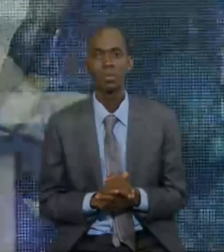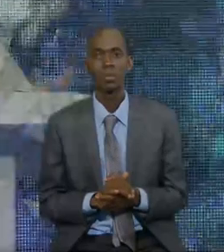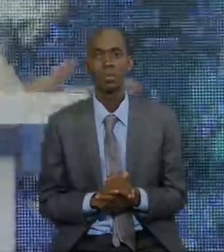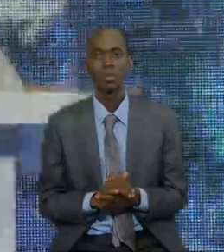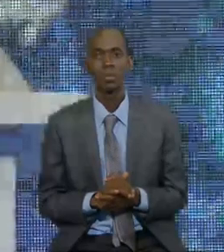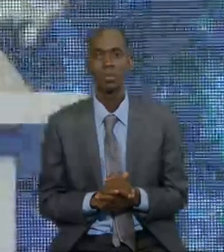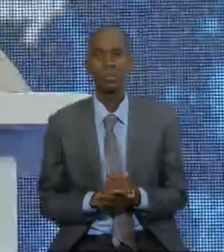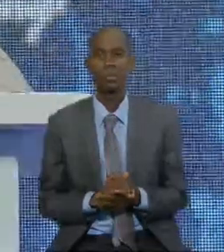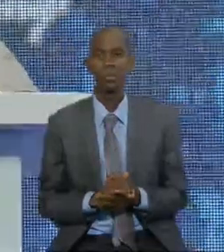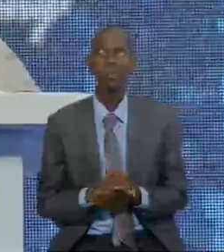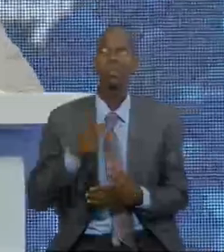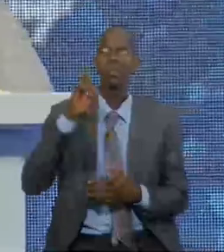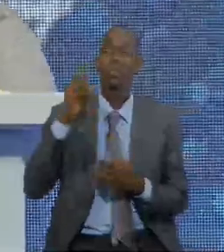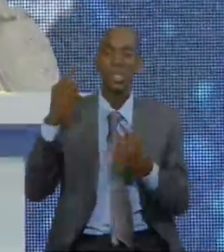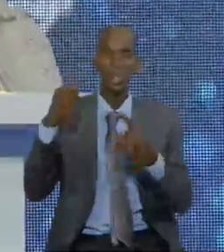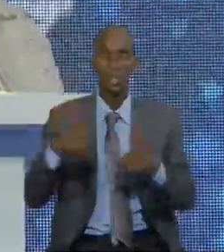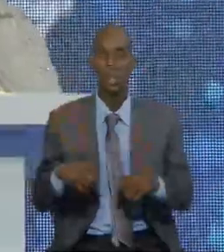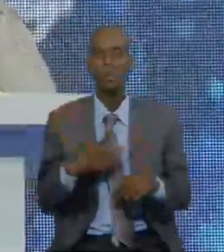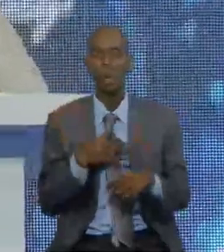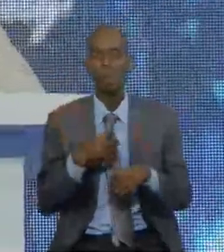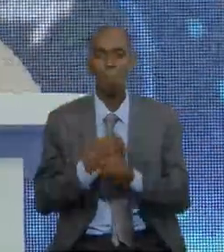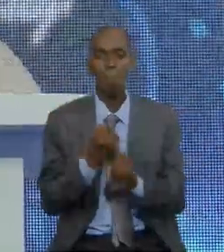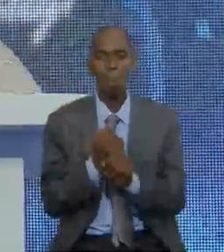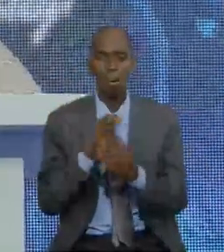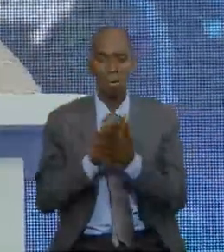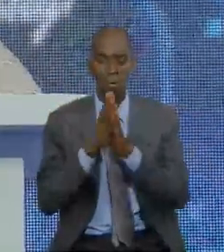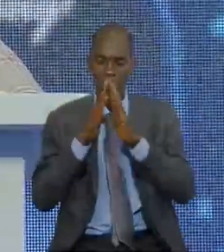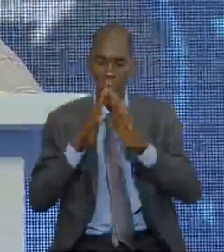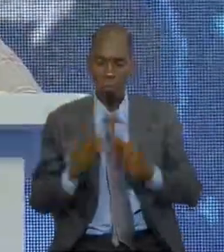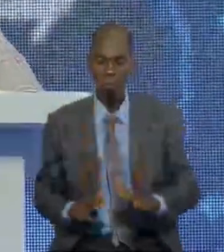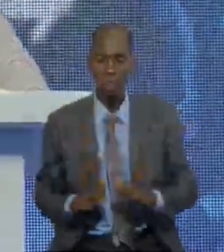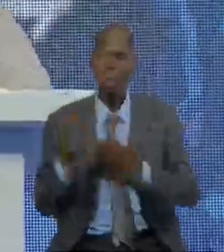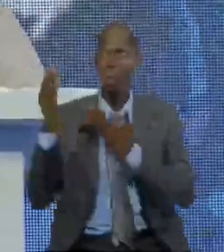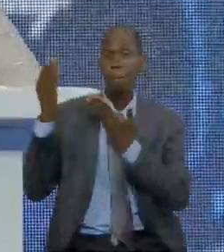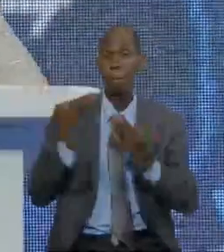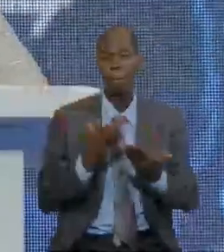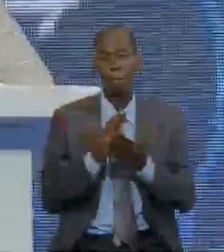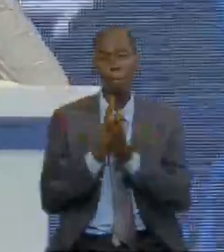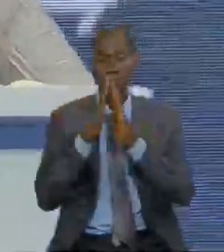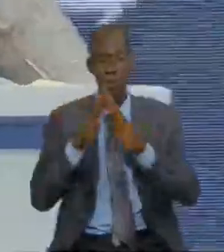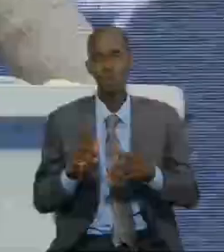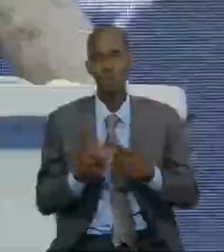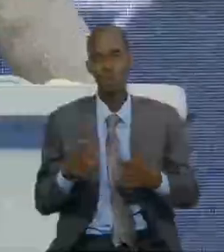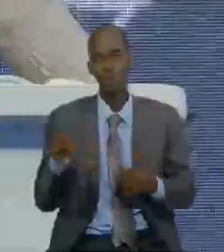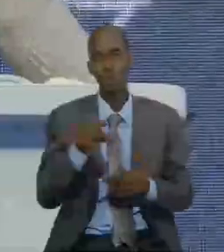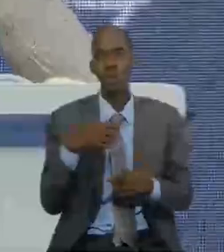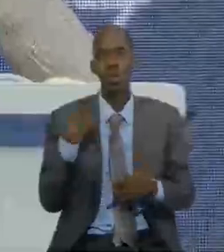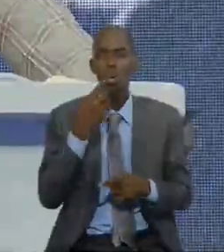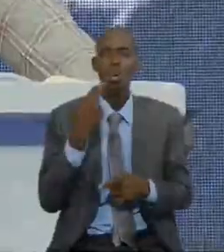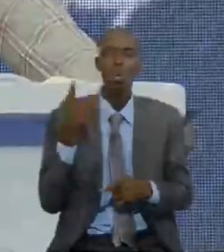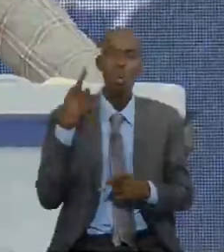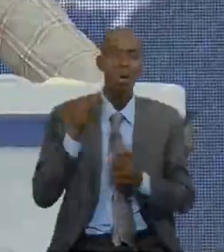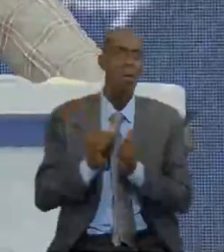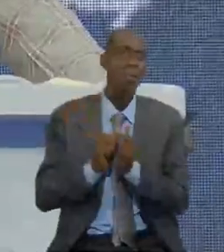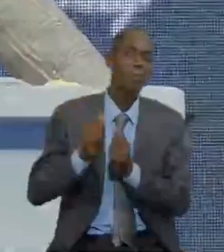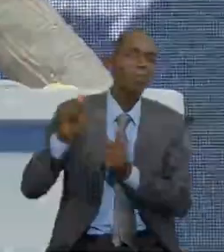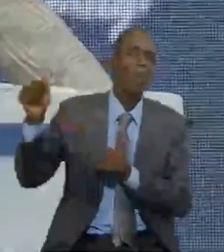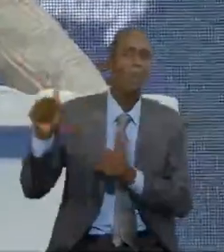paix et notre Prince de la Paix il est venu annoncer la paix à vous qui étiez loin les